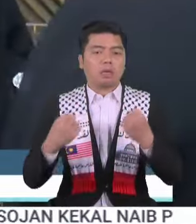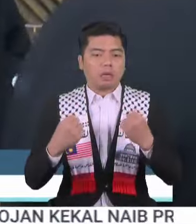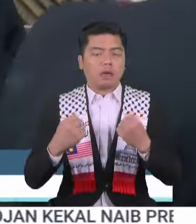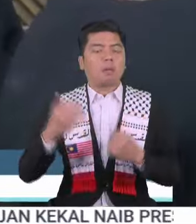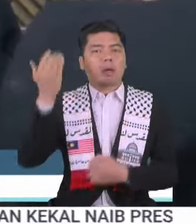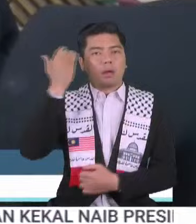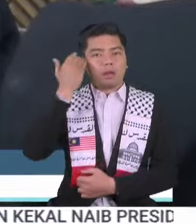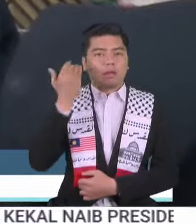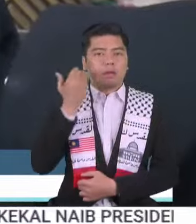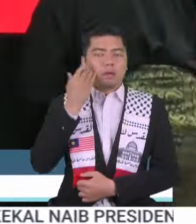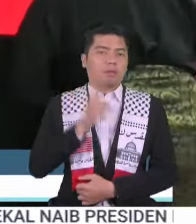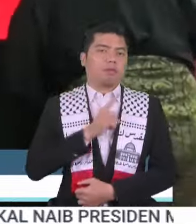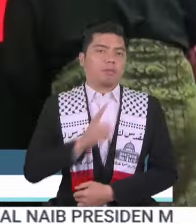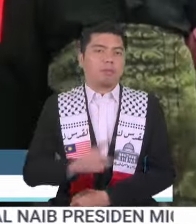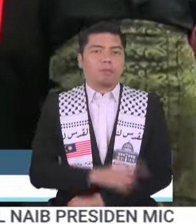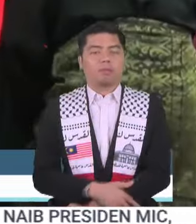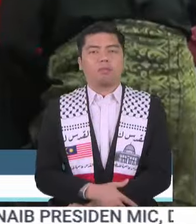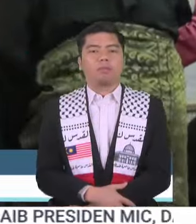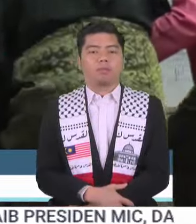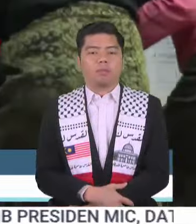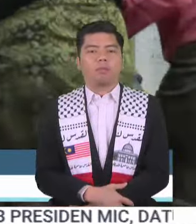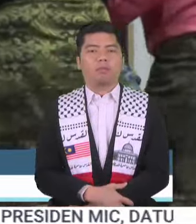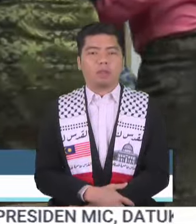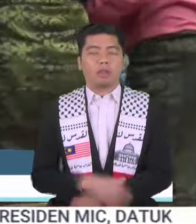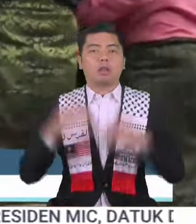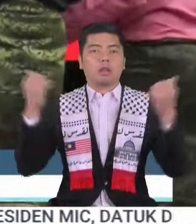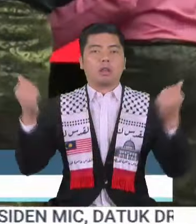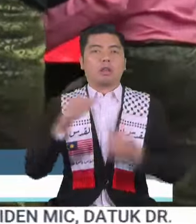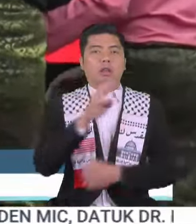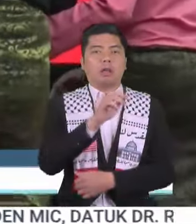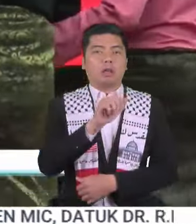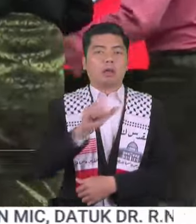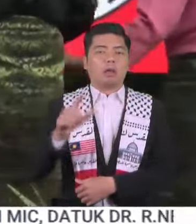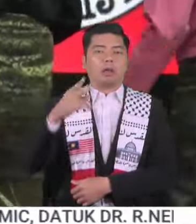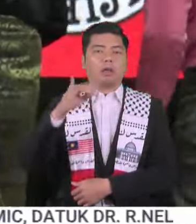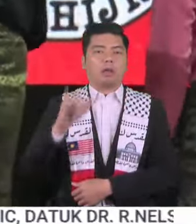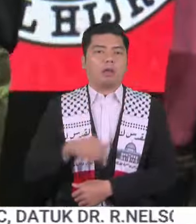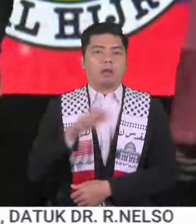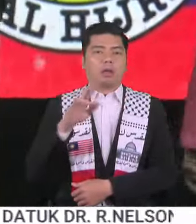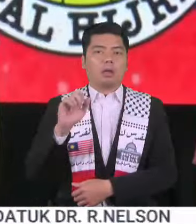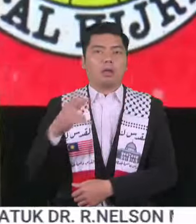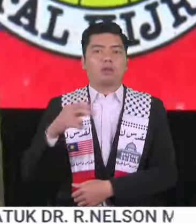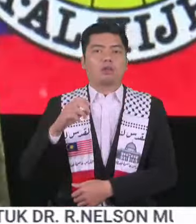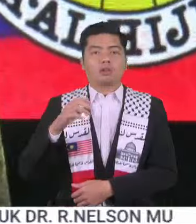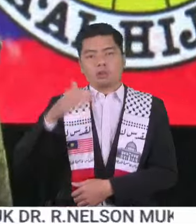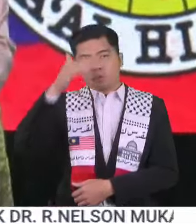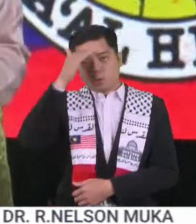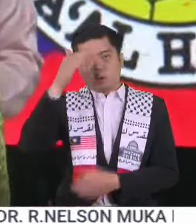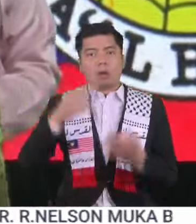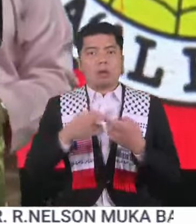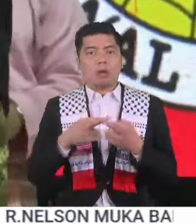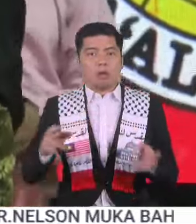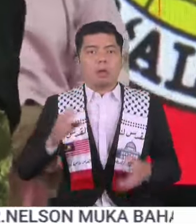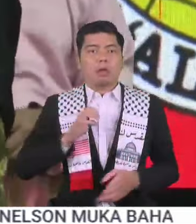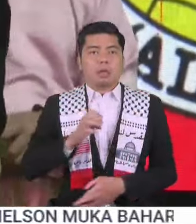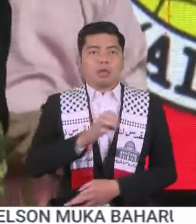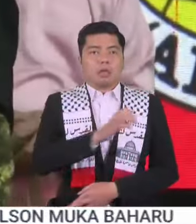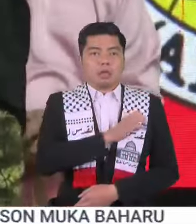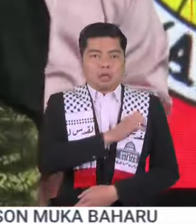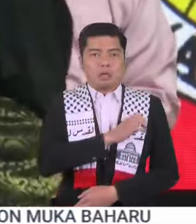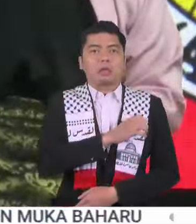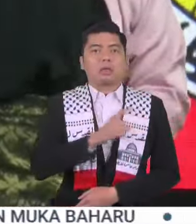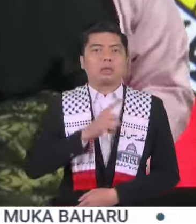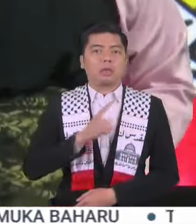mahkamah Syariah sambutan Maul hijrah peringkat Negeri Johor dirasmikan exco hal ehwal agama Islam Johor